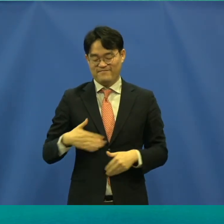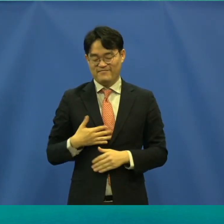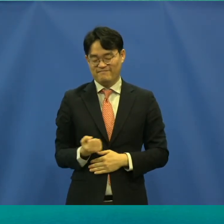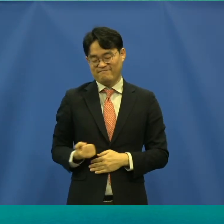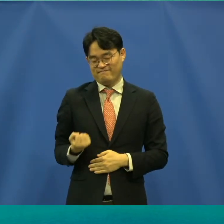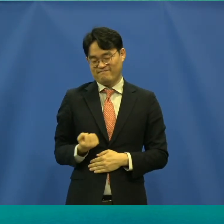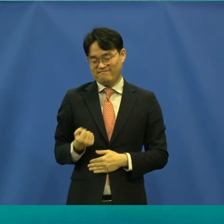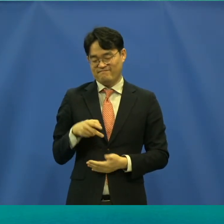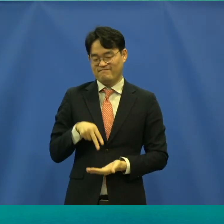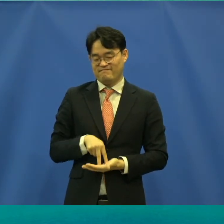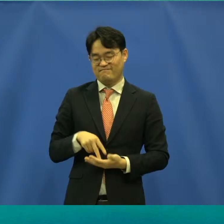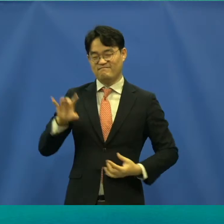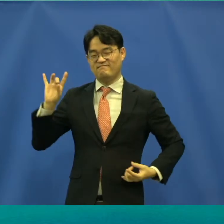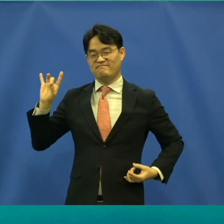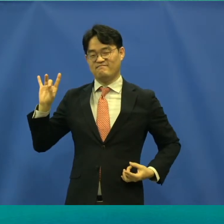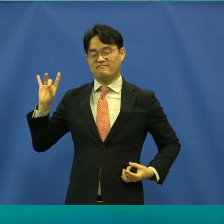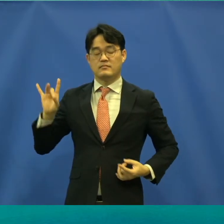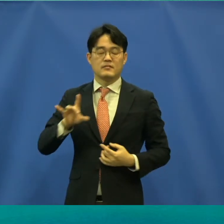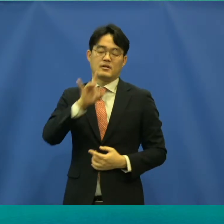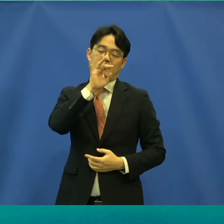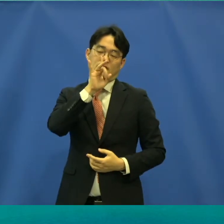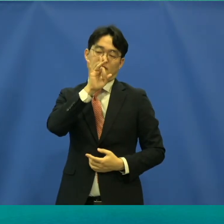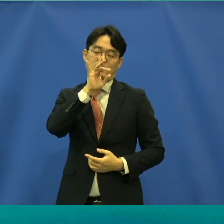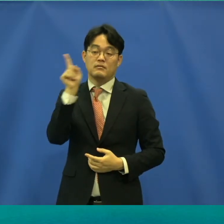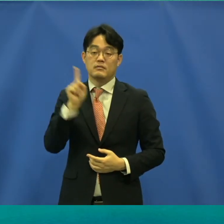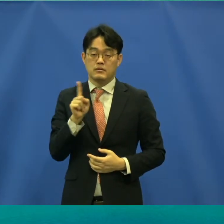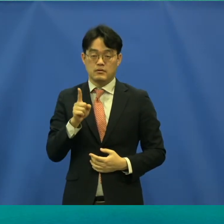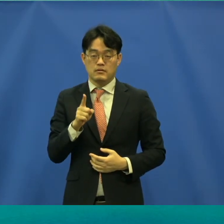꼼짝도 하지 않는다면 그것은 말씀을 받은 게 아니라는 거예요.